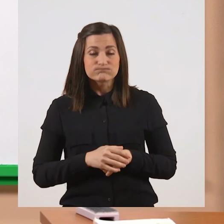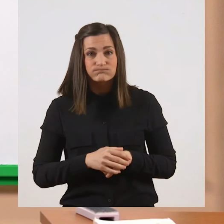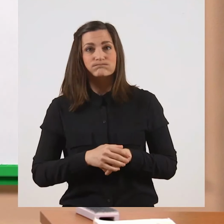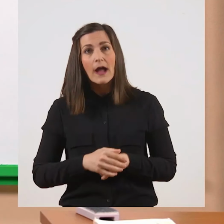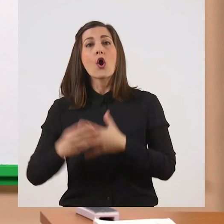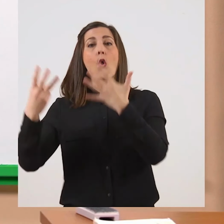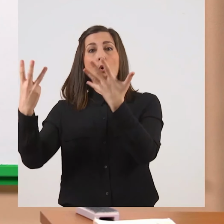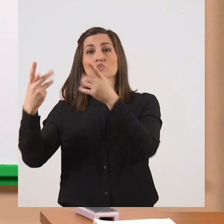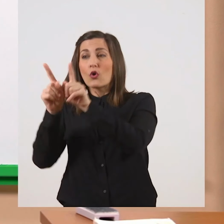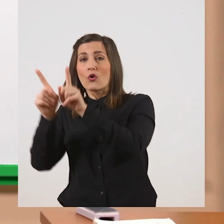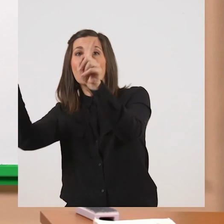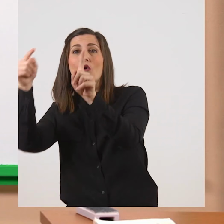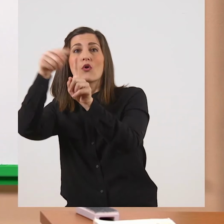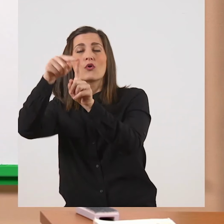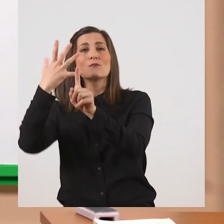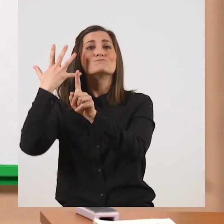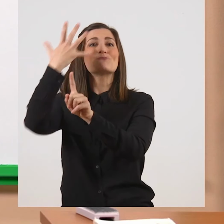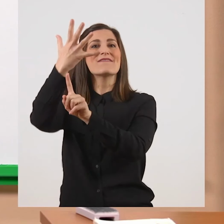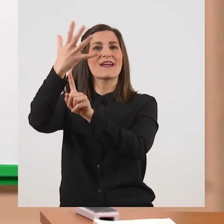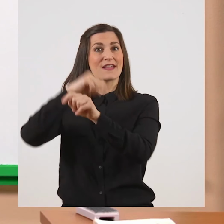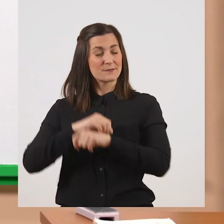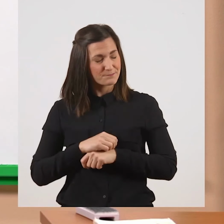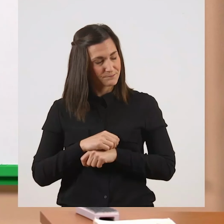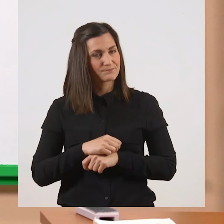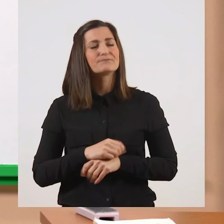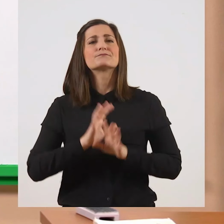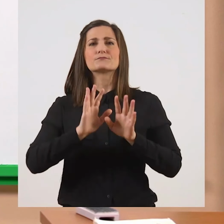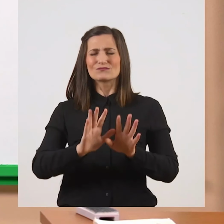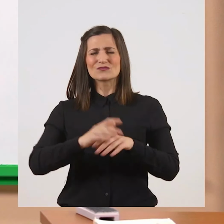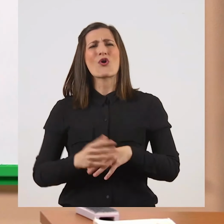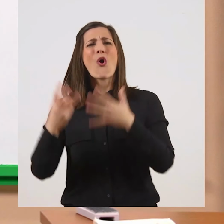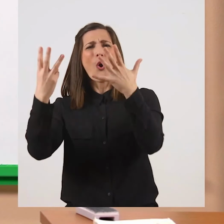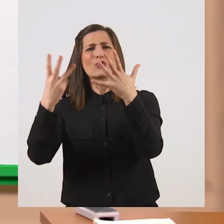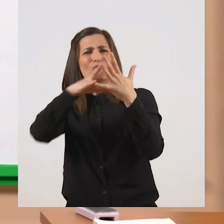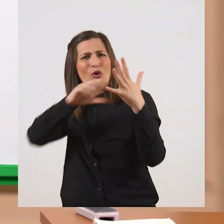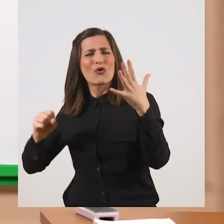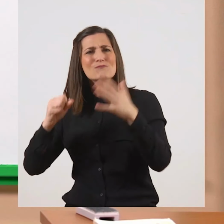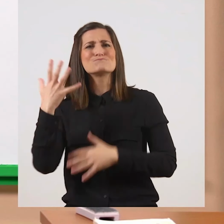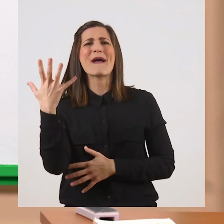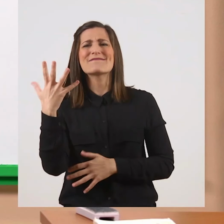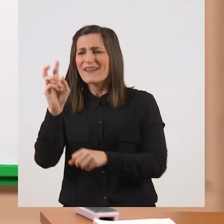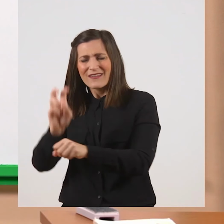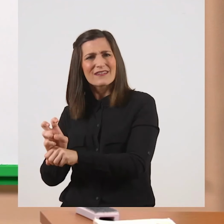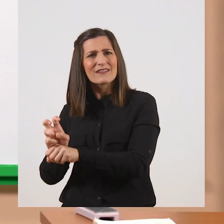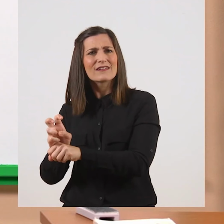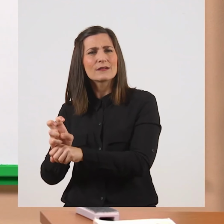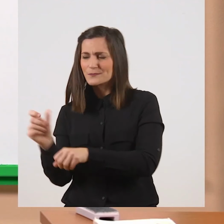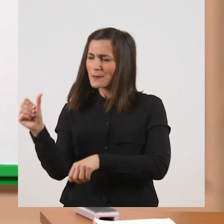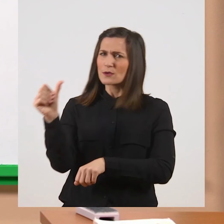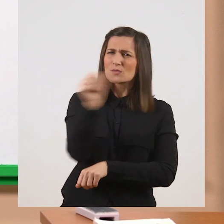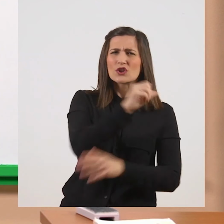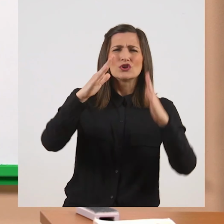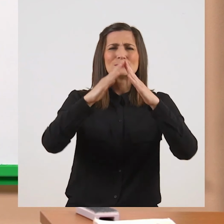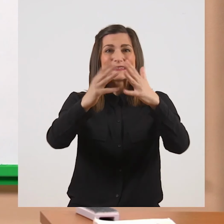5. Το γράφω εδώ. Τώρα, αφού το 8 πήρα 5, τι του έμεινε? Γυρίζω στο σπιτάκι του